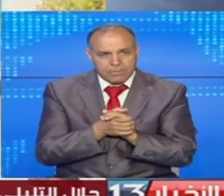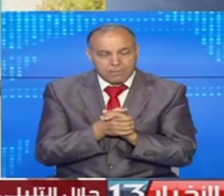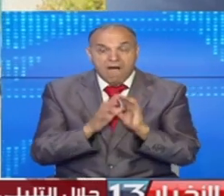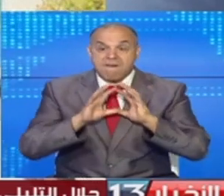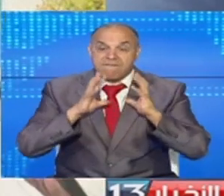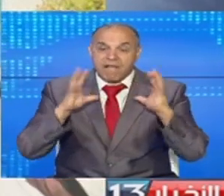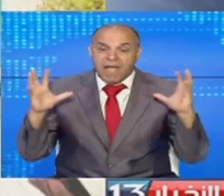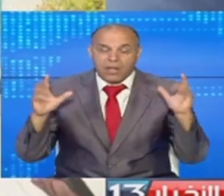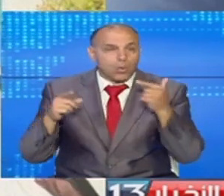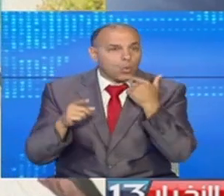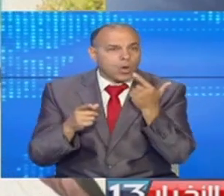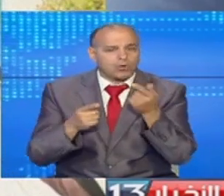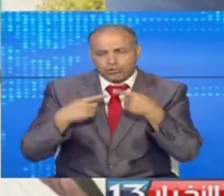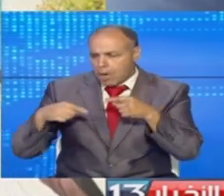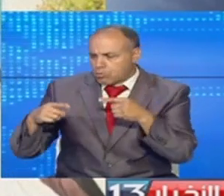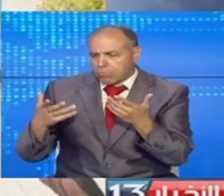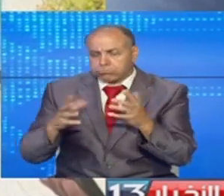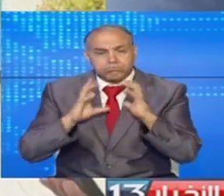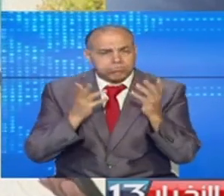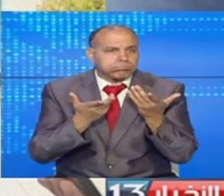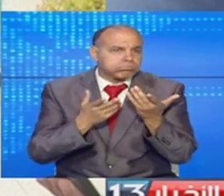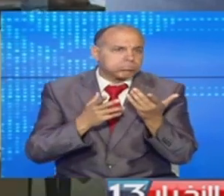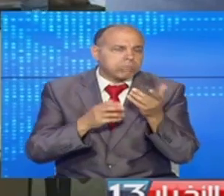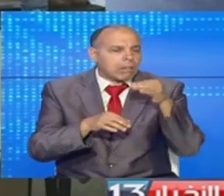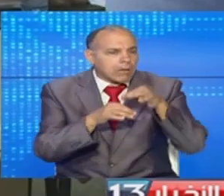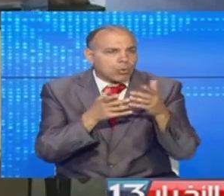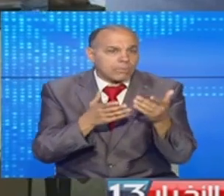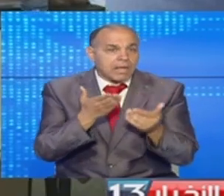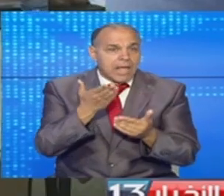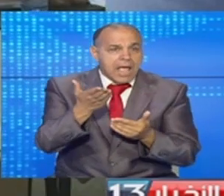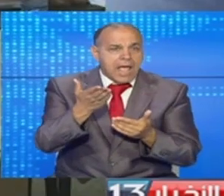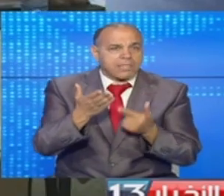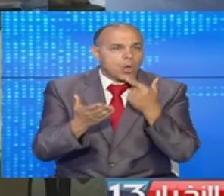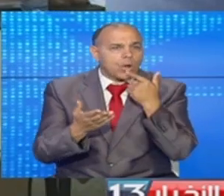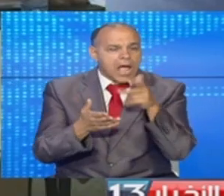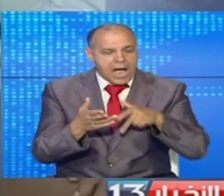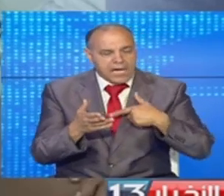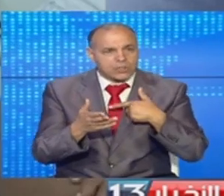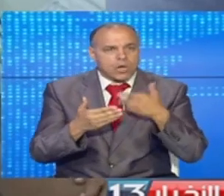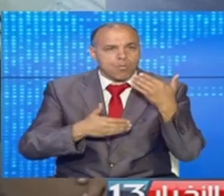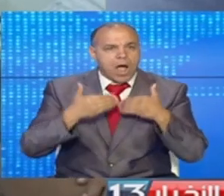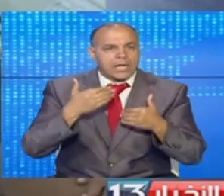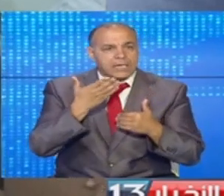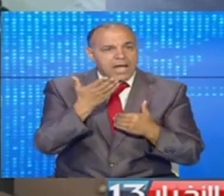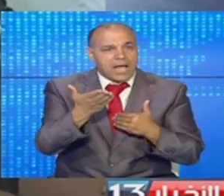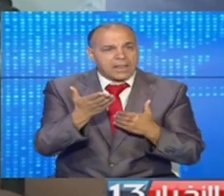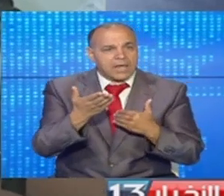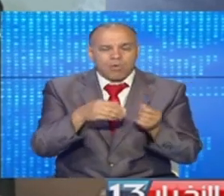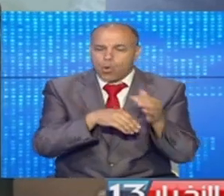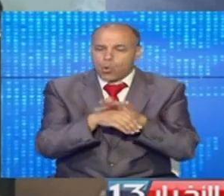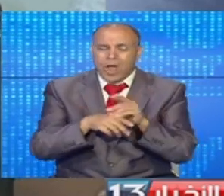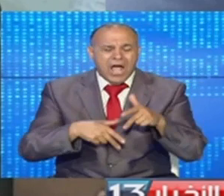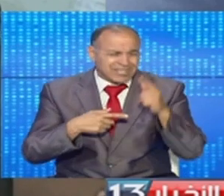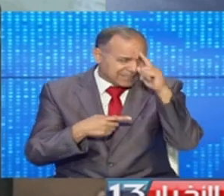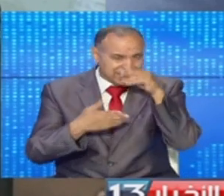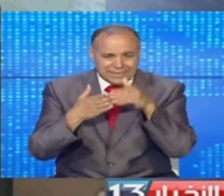للفضاءات العامة لحضور الاجتماعات لمشاركة العمليات الانتخابية. وكانت الظروف التي عاشها ذوو الإعاقة خلال جائحة كورونا